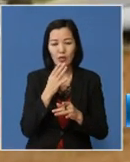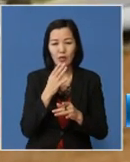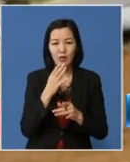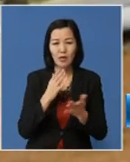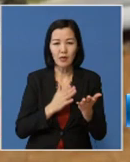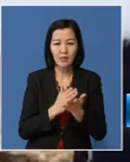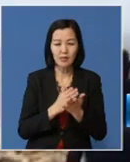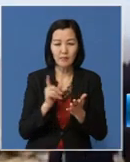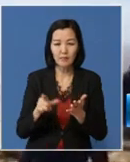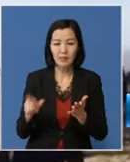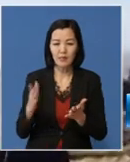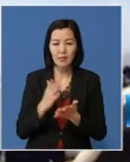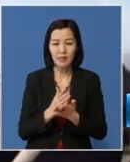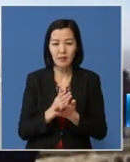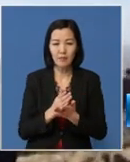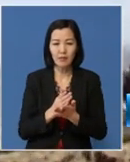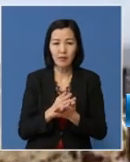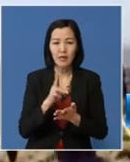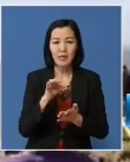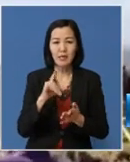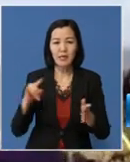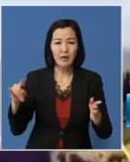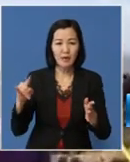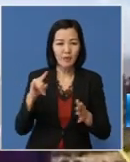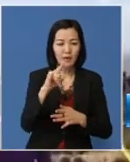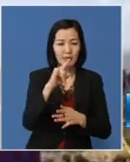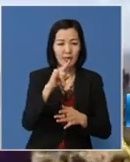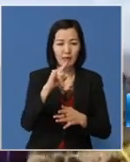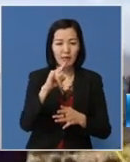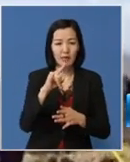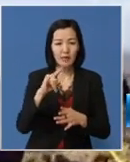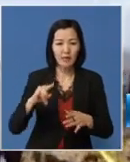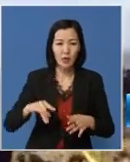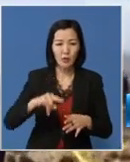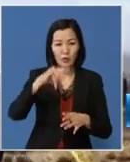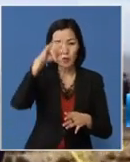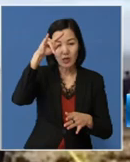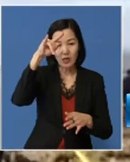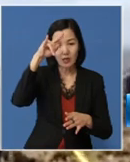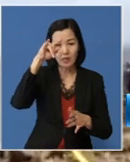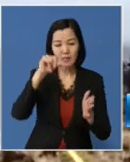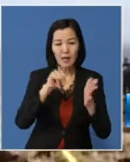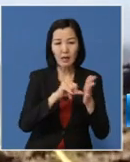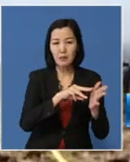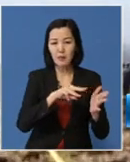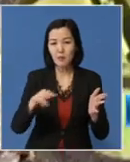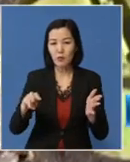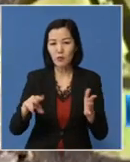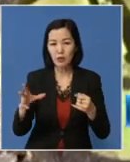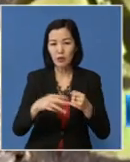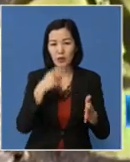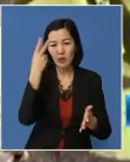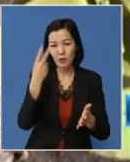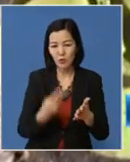мүшелері де бар. Аддис Абебадан Кенияға қарай бағыт алған әуе көлігі аспанға көтерілгеннен кейін 6 минуттан соң жерге